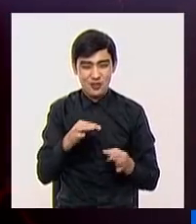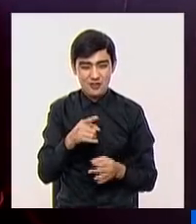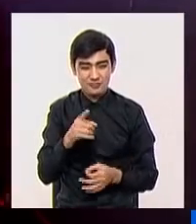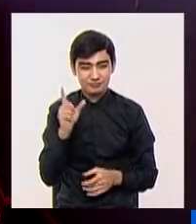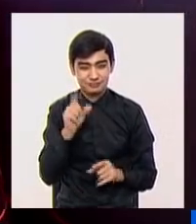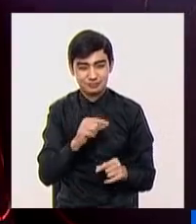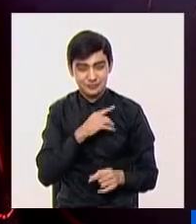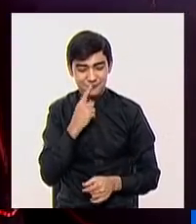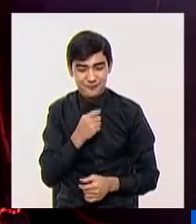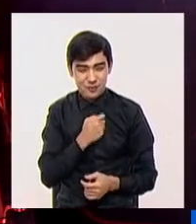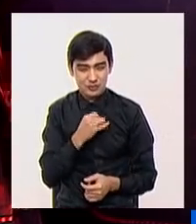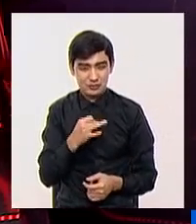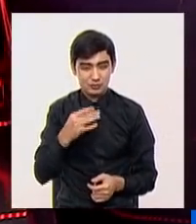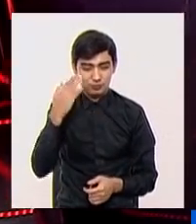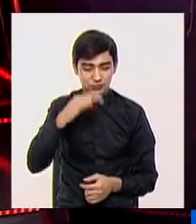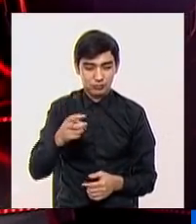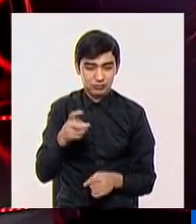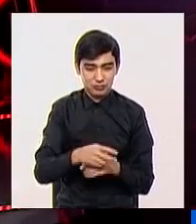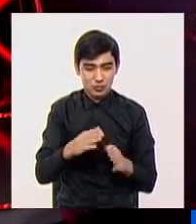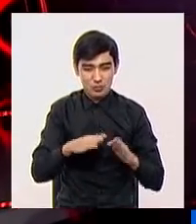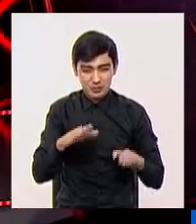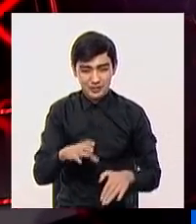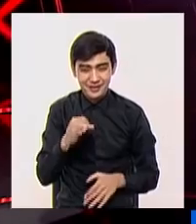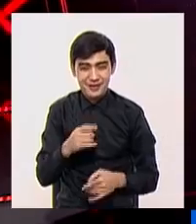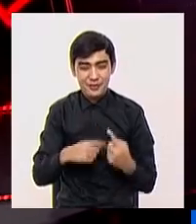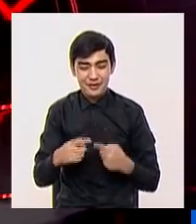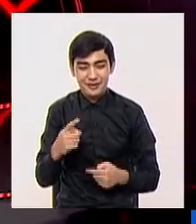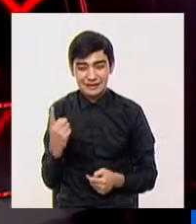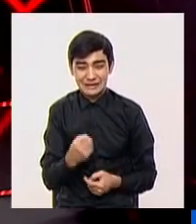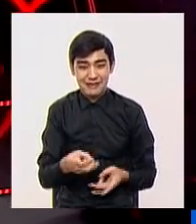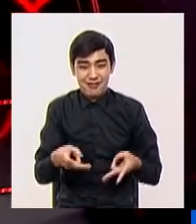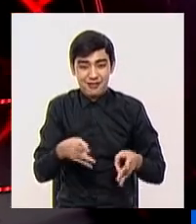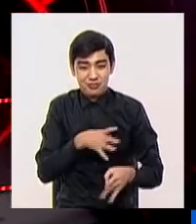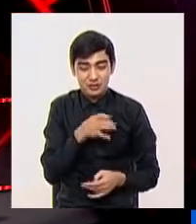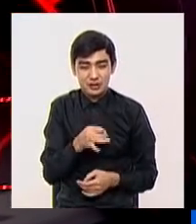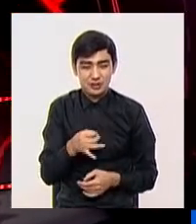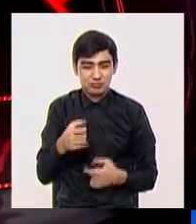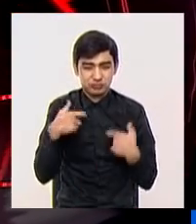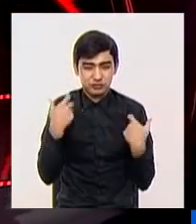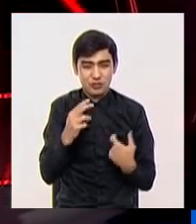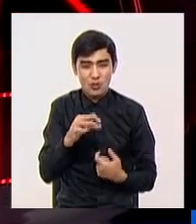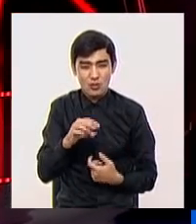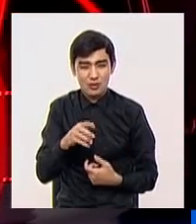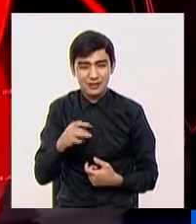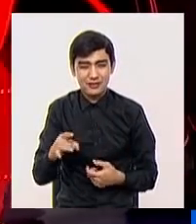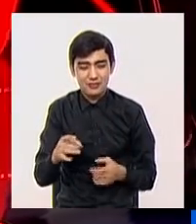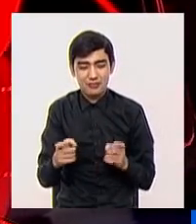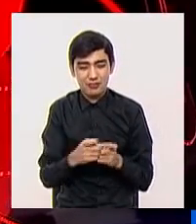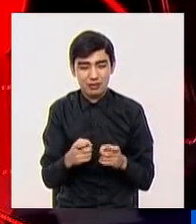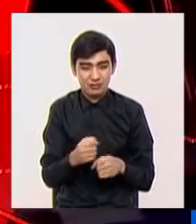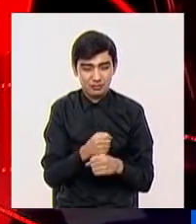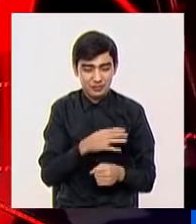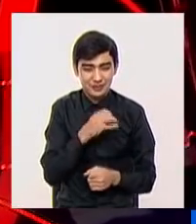есінен адасқан күйінде оралған Ринат Жеткіргенов қайтуға бірақ апта қалғанда командирлермен ерегесіп қалған екен. Сарбазбен